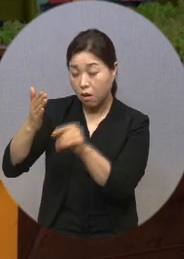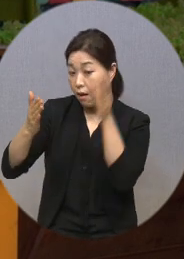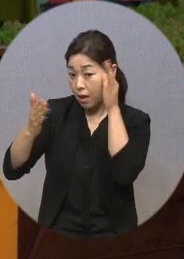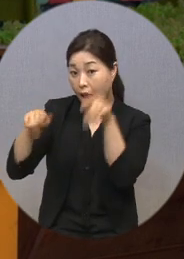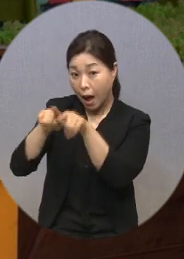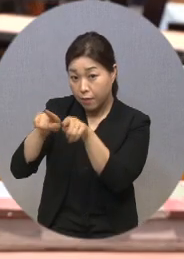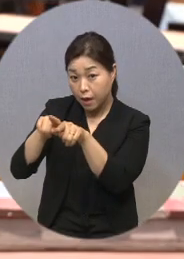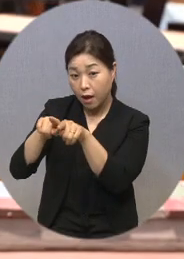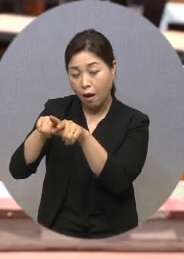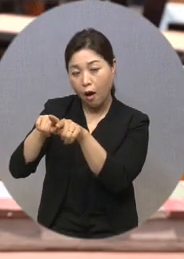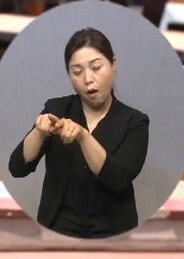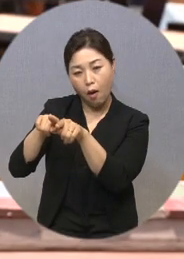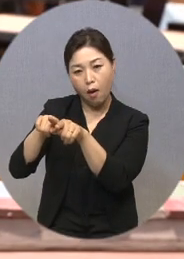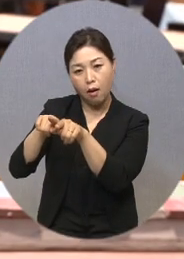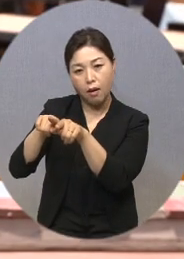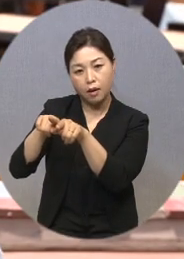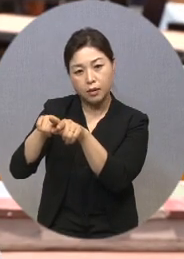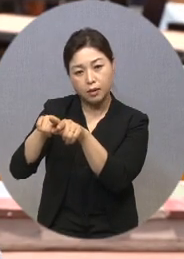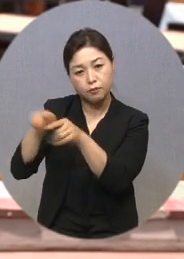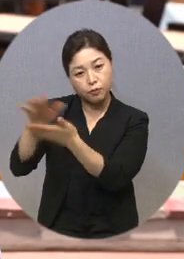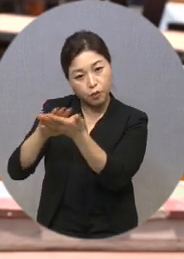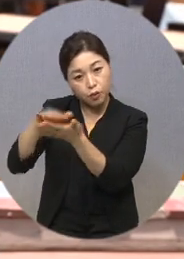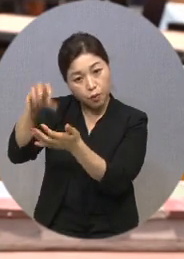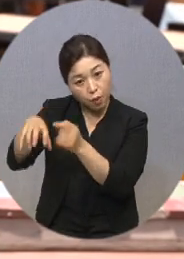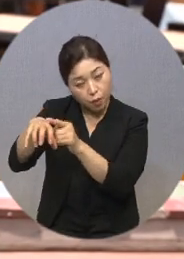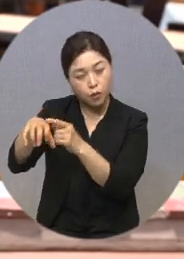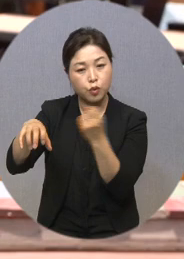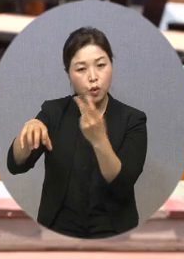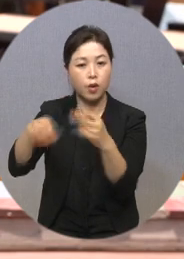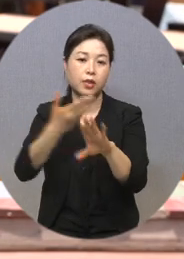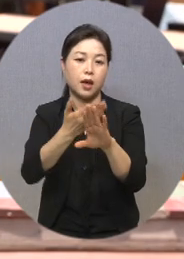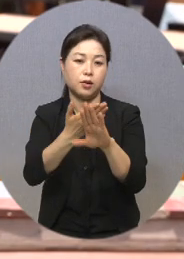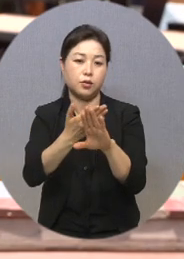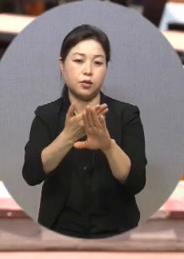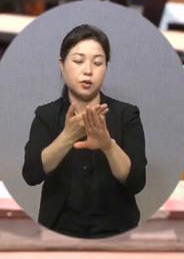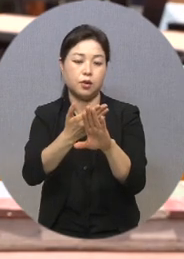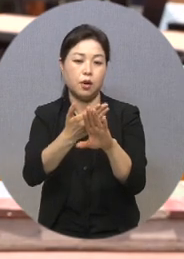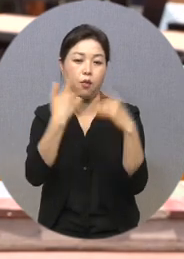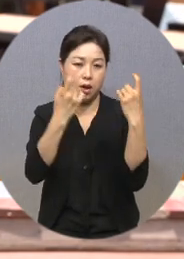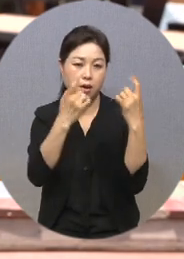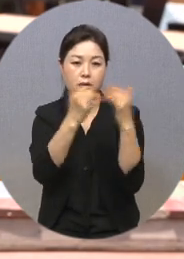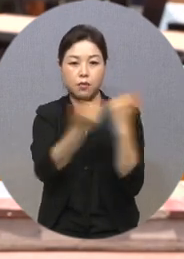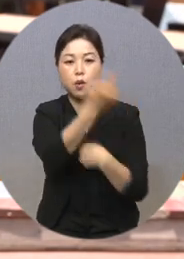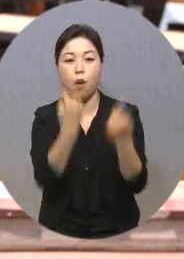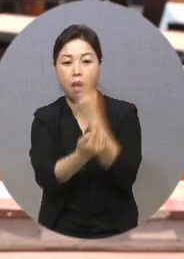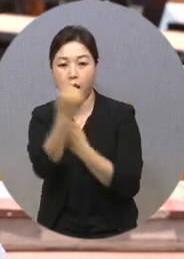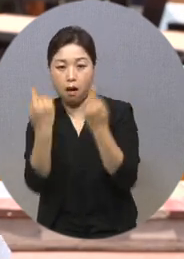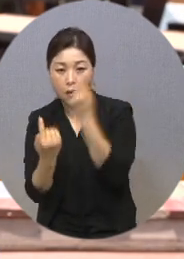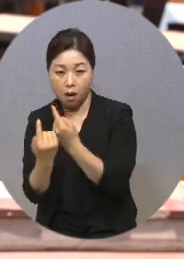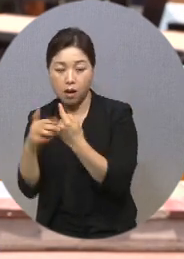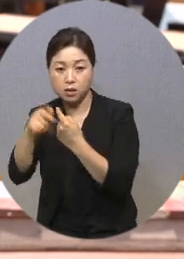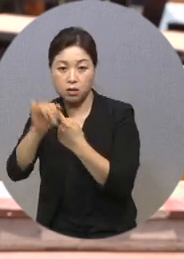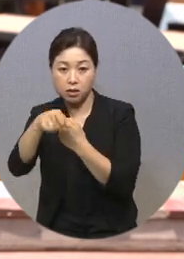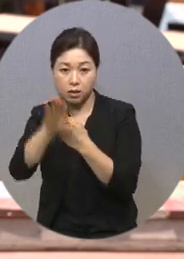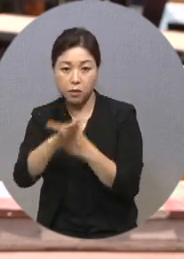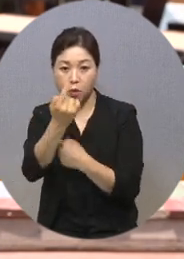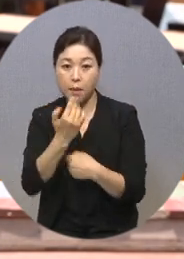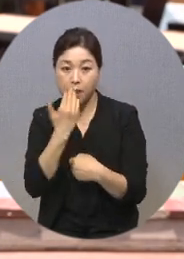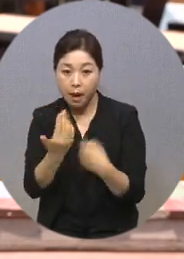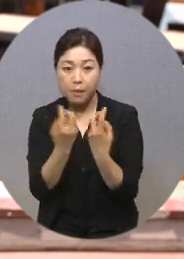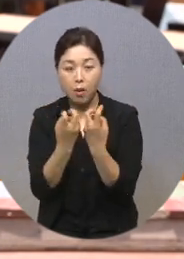함께 하고 또 어떻게하면 타지에서 관광객이 정 업을 찾아서 함께 할 수 있는지 어떤 제도적인